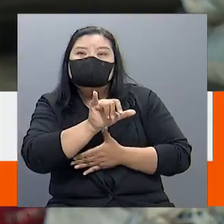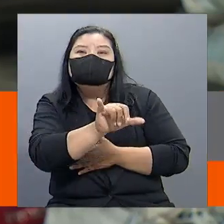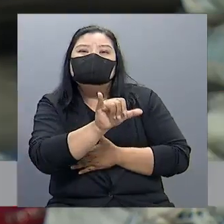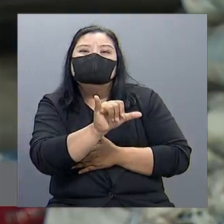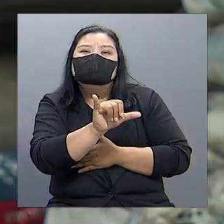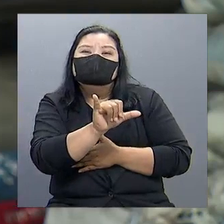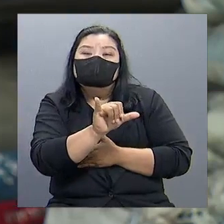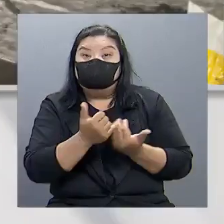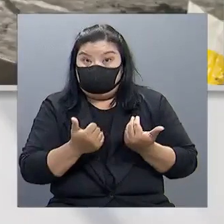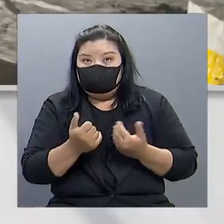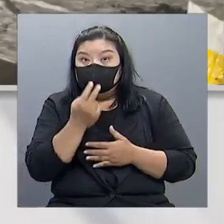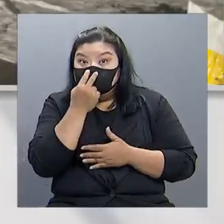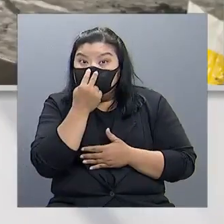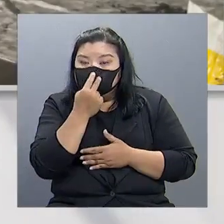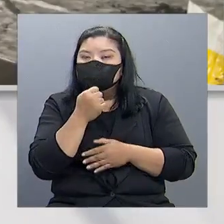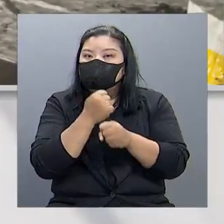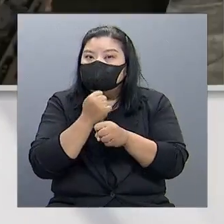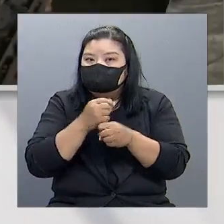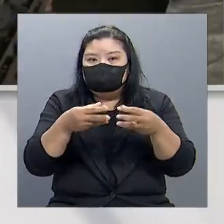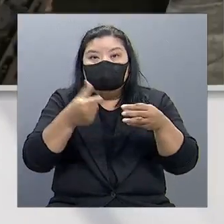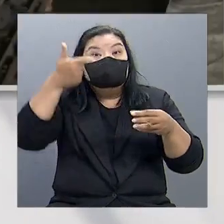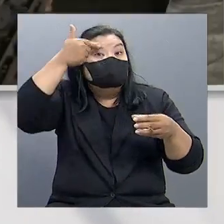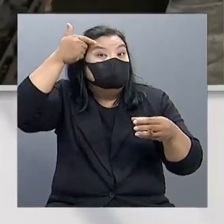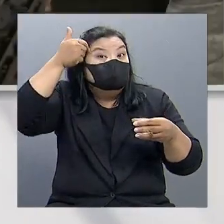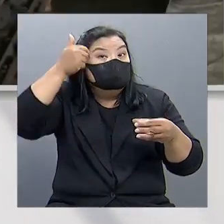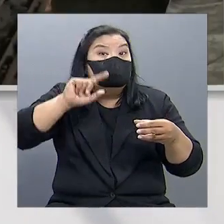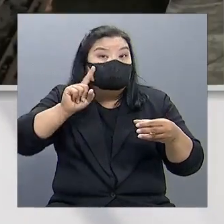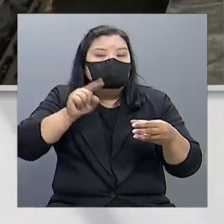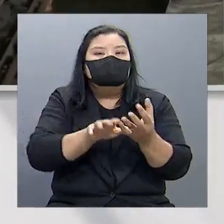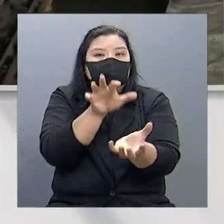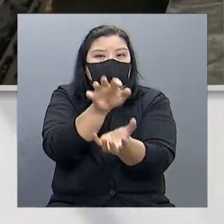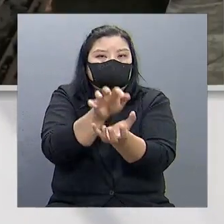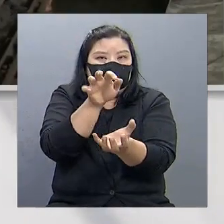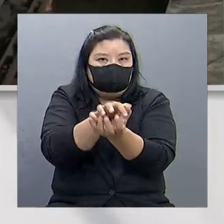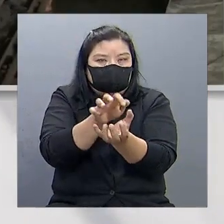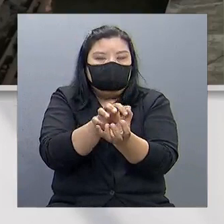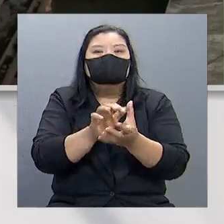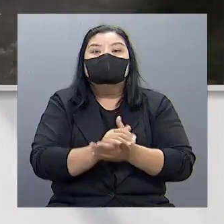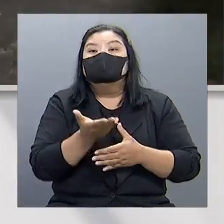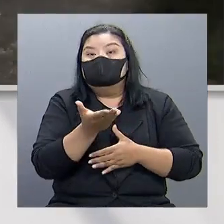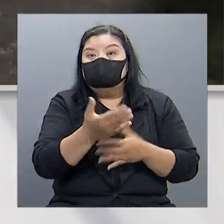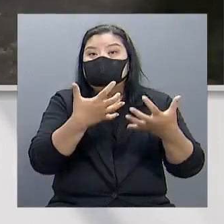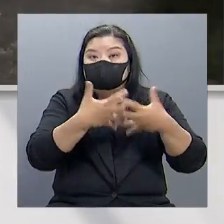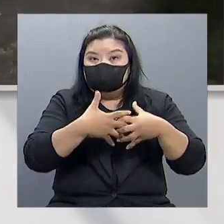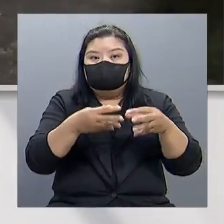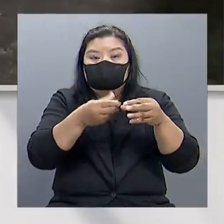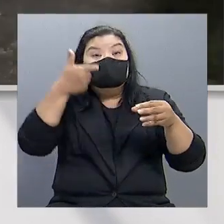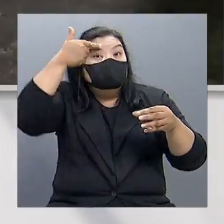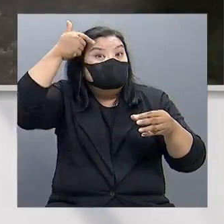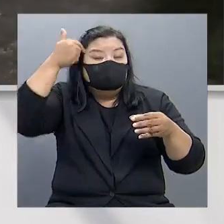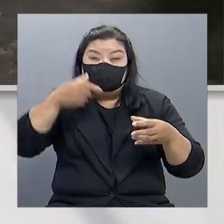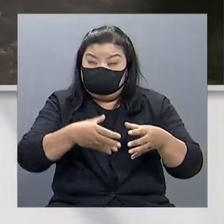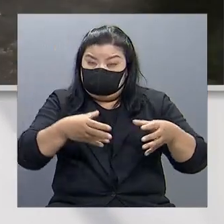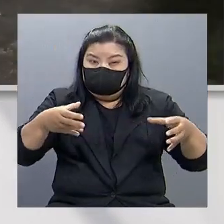ที่โรงงานผลิตถ่านในอำเภอพระประแดงจังหวัดสมุทรปราการนะคะที่นี่เป็นโรงงานผลิตถ่านขนาดใหญ่เลยค่ะทำมา10ปีแล้วนะ